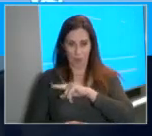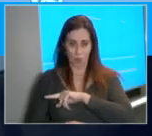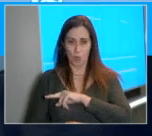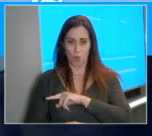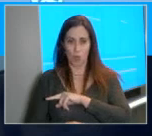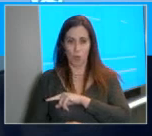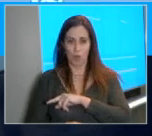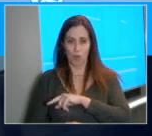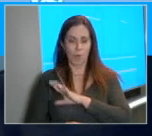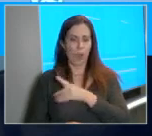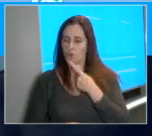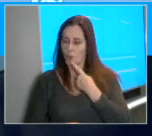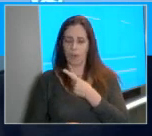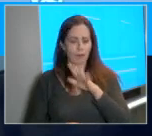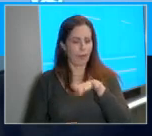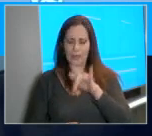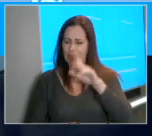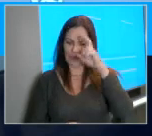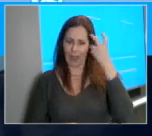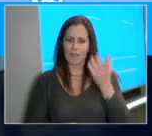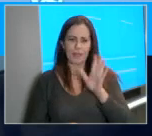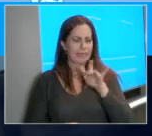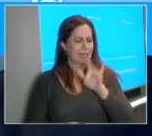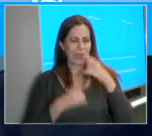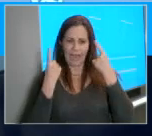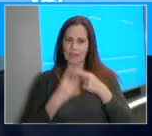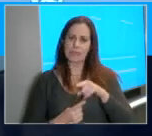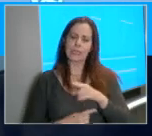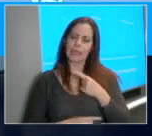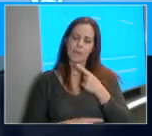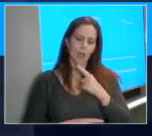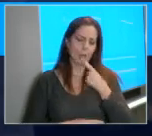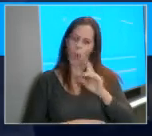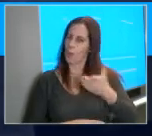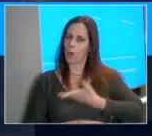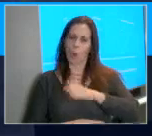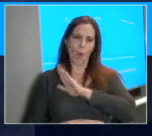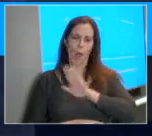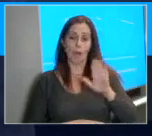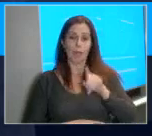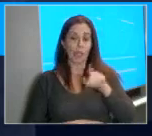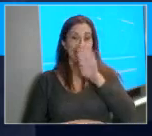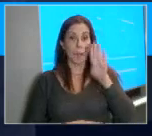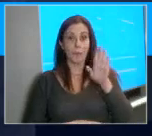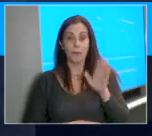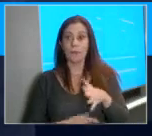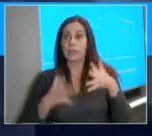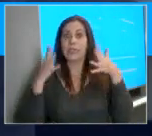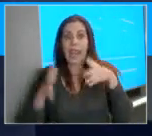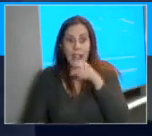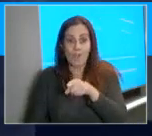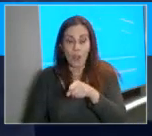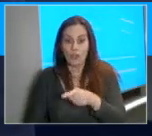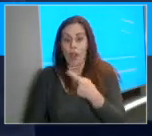ליברמן, ההתבטאויות שלו, גם נגד ערבים מצד אחד וגם נגד חרדים, זה התבטאויות לא מקובלות, וזה שנתניהו תקף אותו על